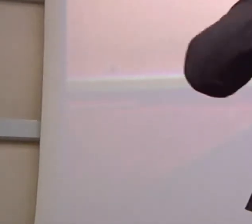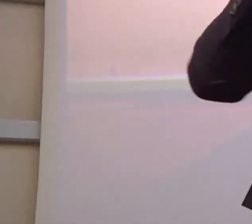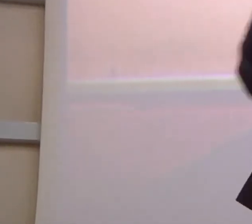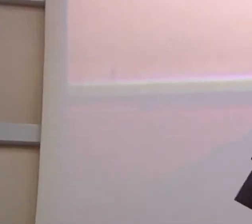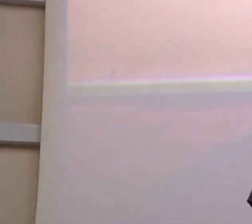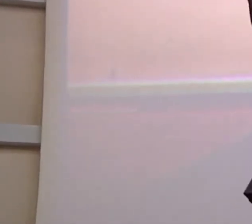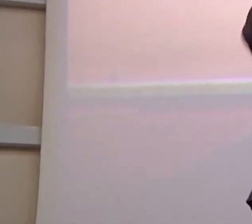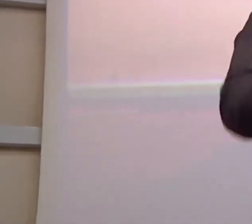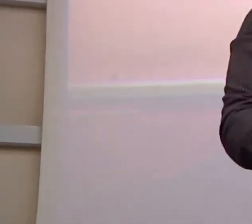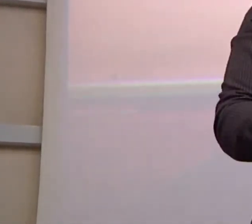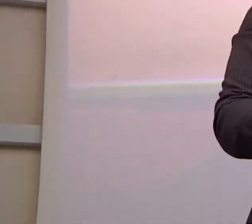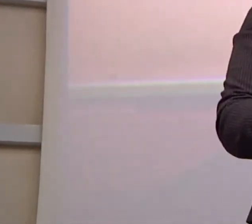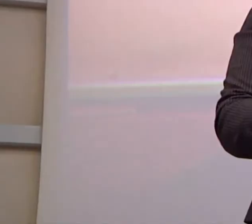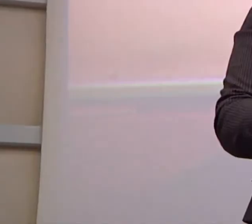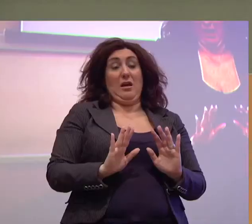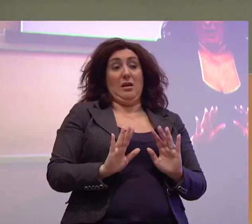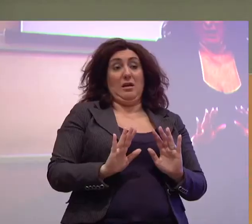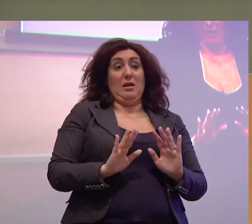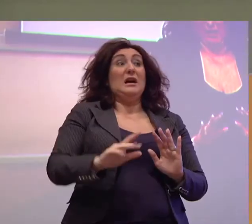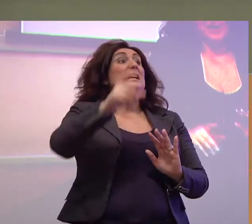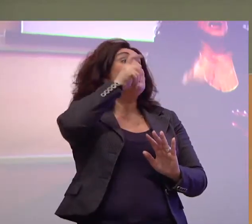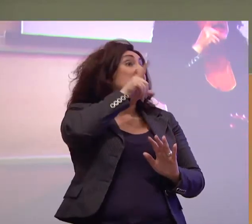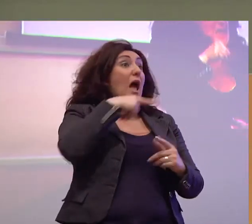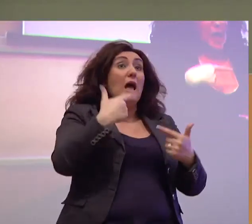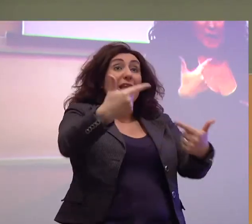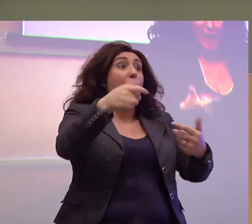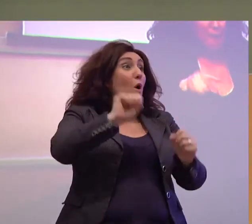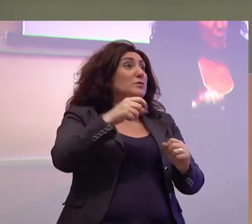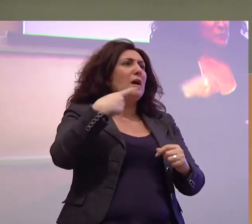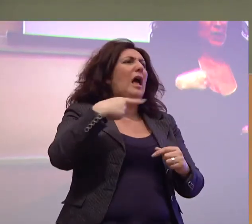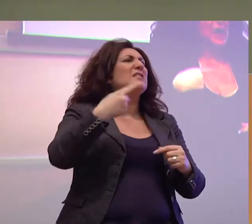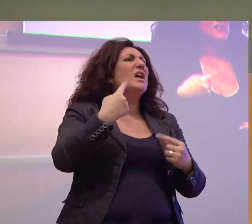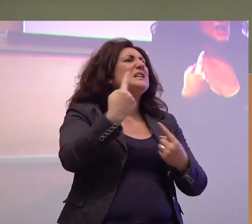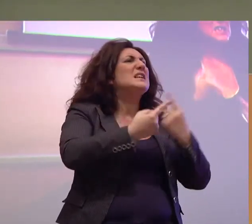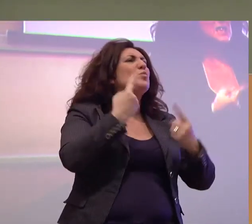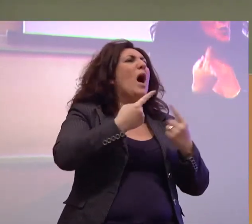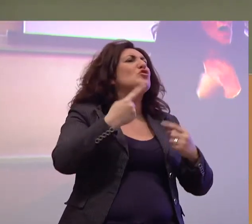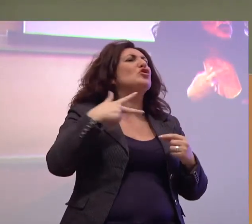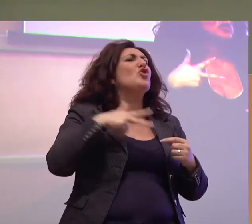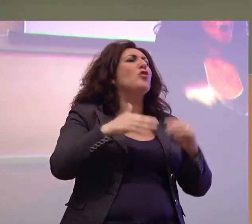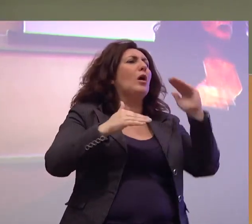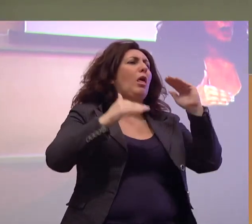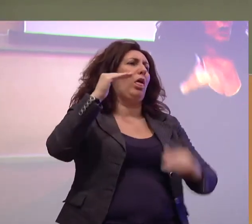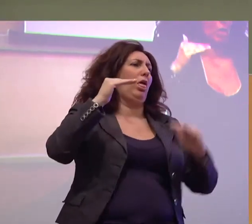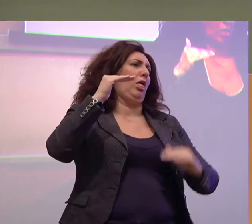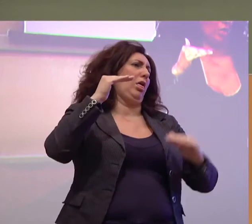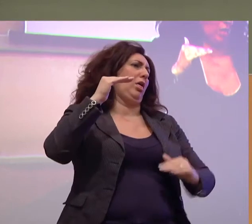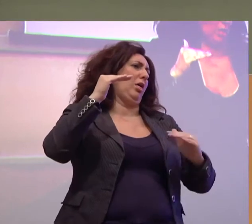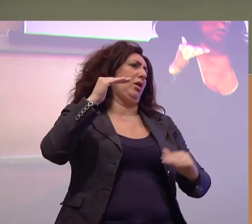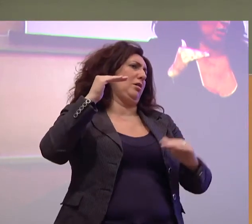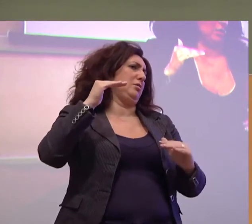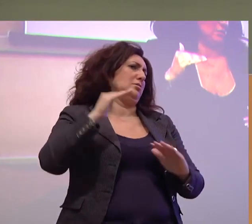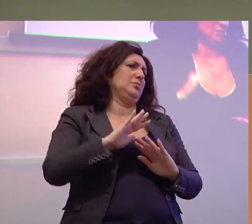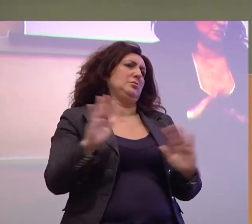nazione. Altrimenti ci troveremmo ad avere uno squilibrio sociale troppo, troppo elevato. L'unica